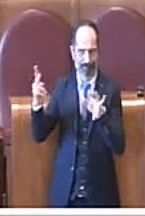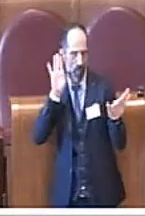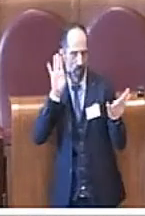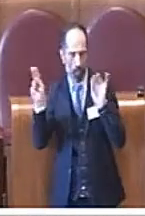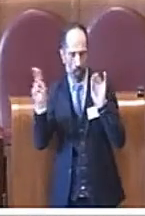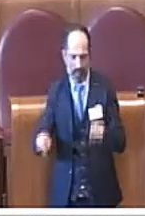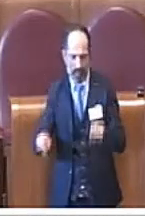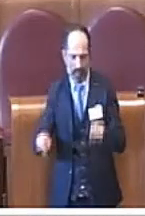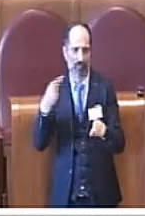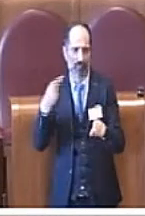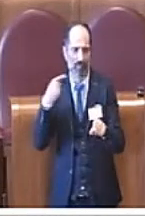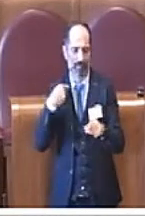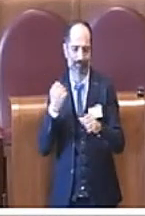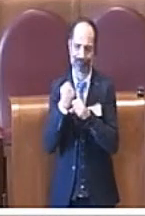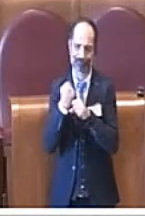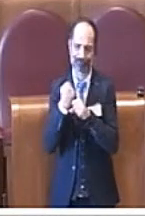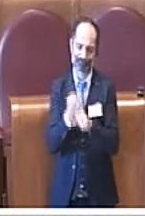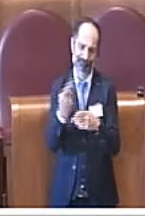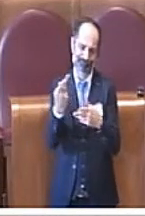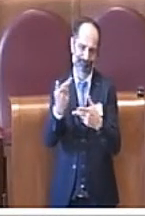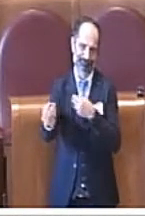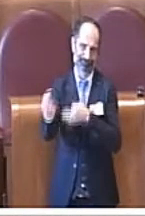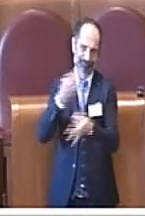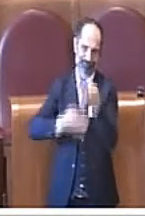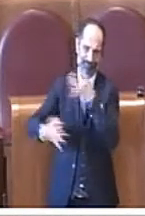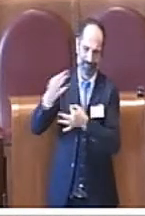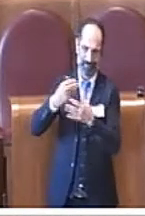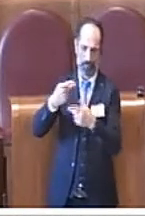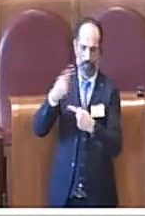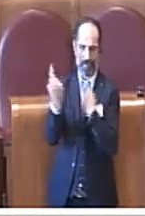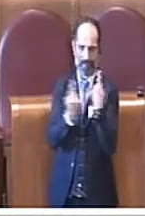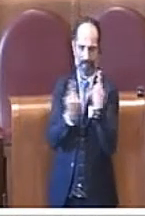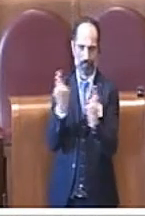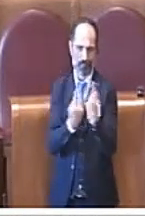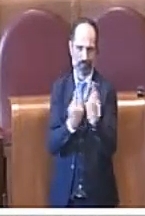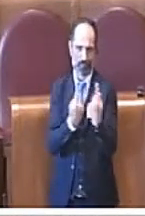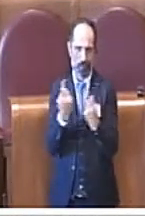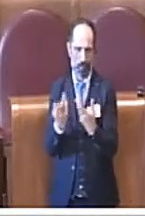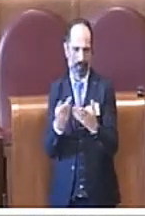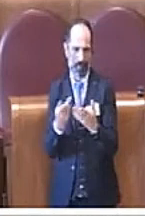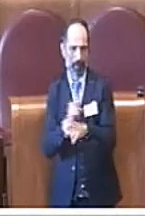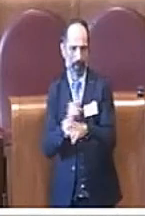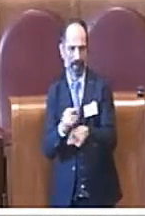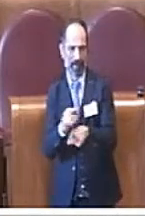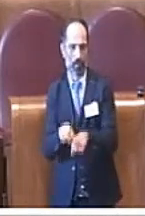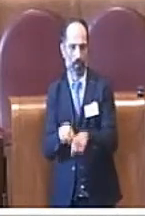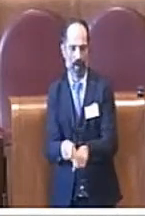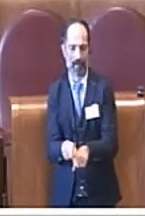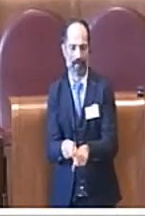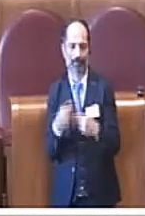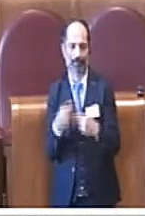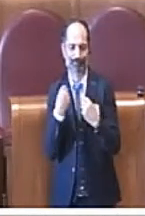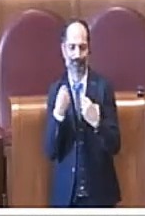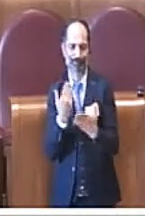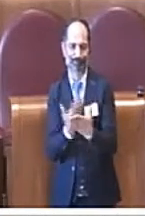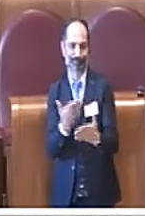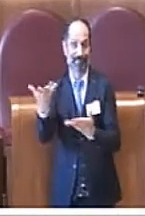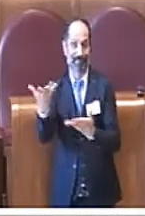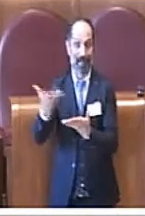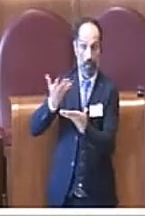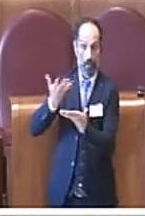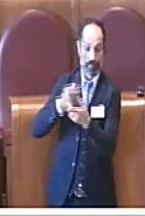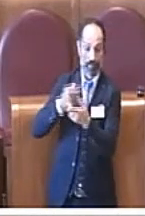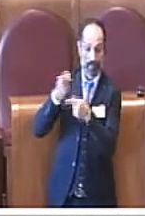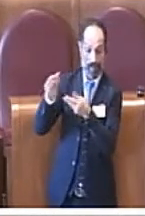devo dire ci hanno rappresentato una situazione un po' particolare perché appunto ci hanno